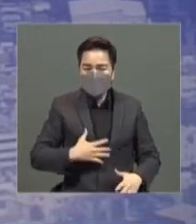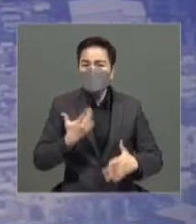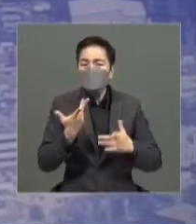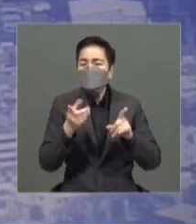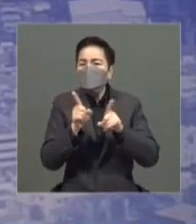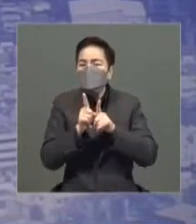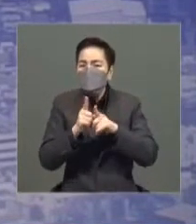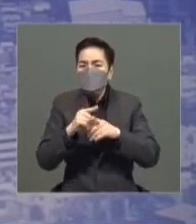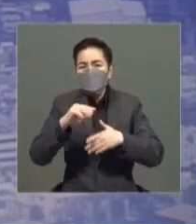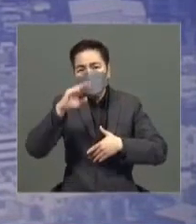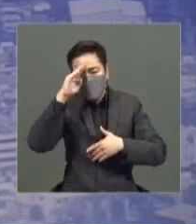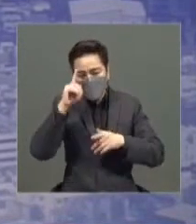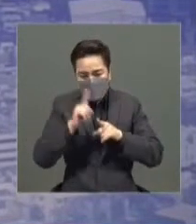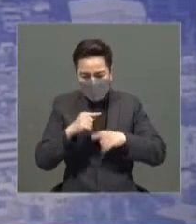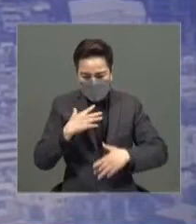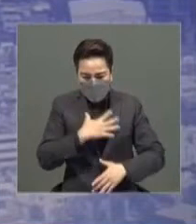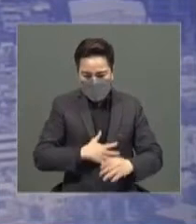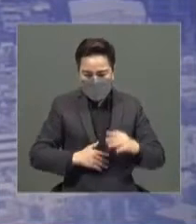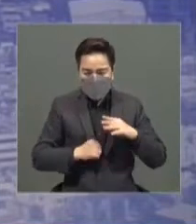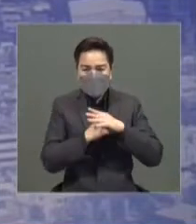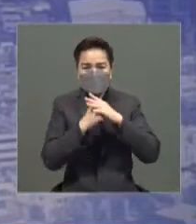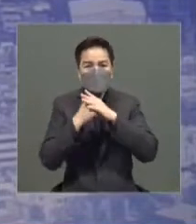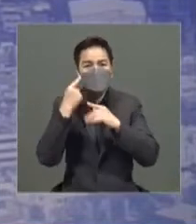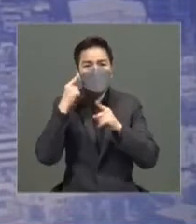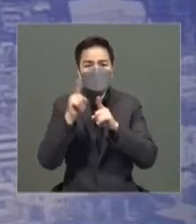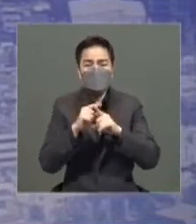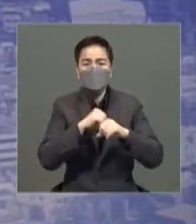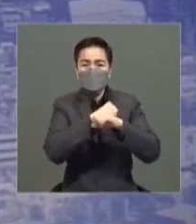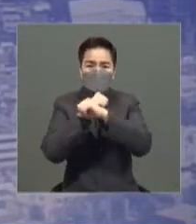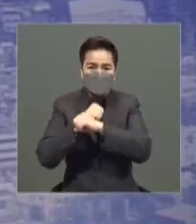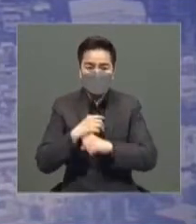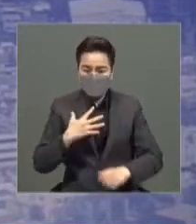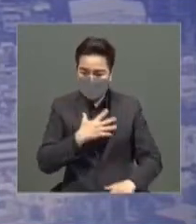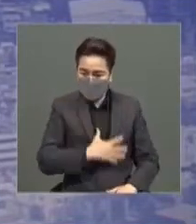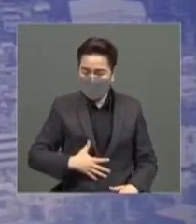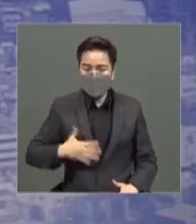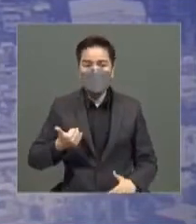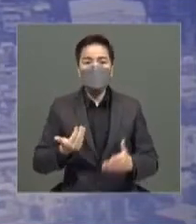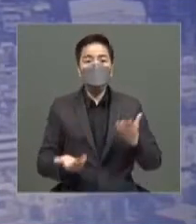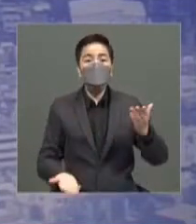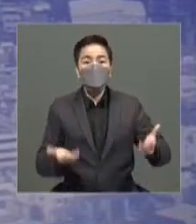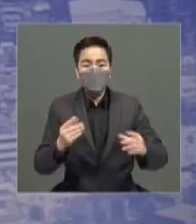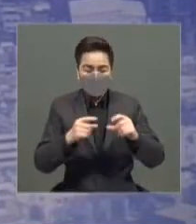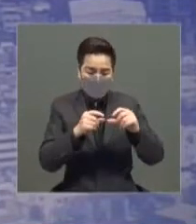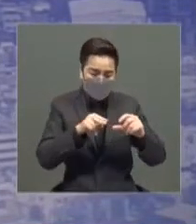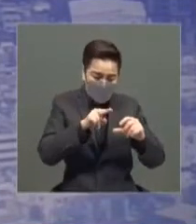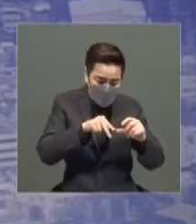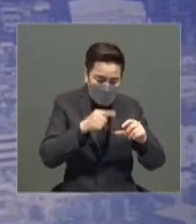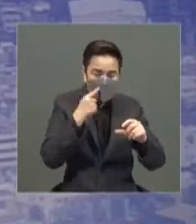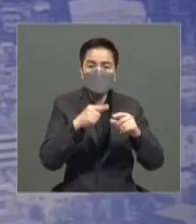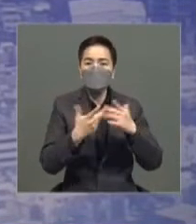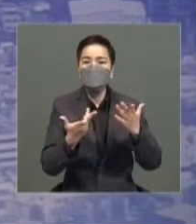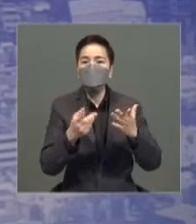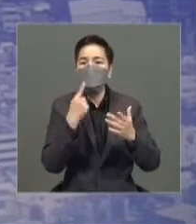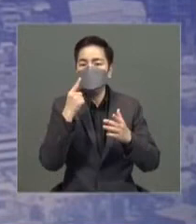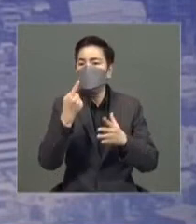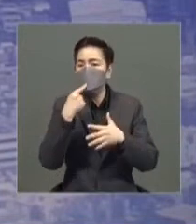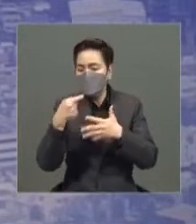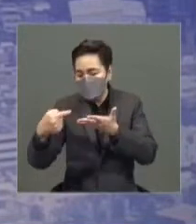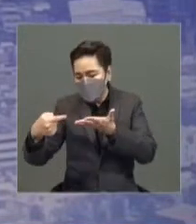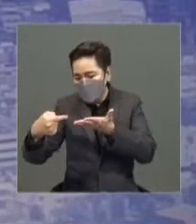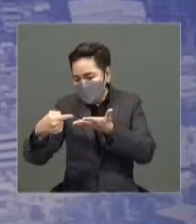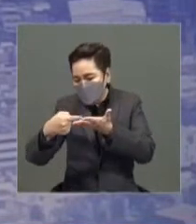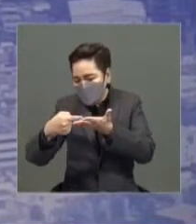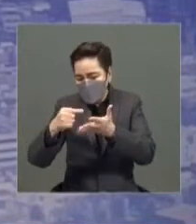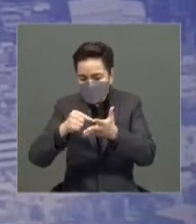หรือว่าตรวจแอนติบอดีที่เรียกได้ว่าเป็นการตรวจภูมิคุ้มกันก็ได้บางที่ก็จะเป็นการตรวจชนิดที่เจาะเลือดปลาย